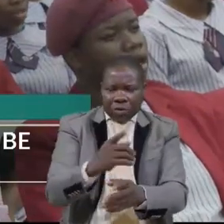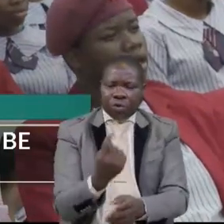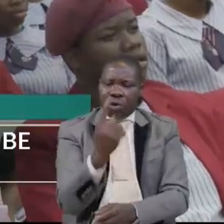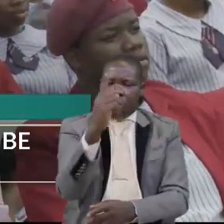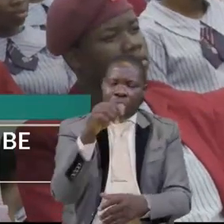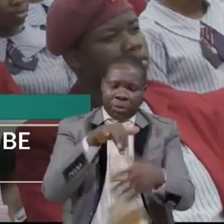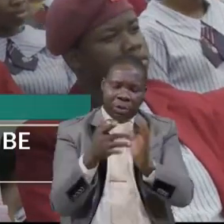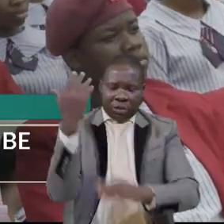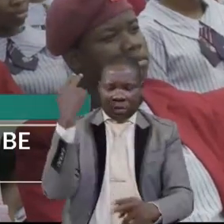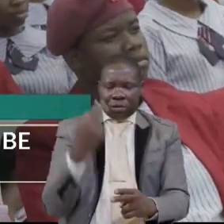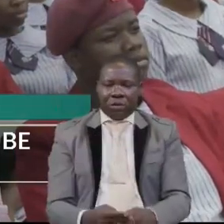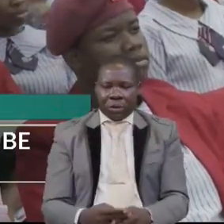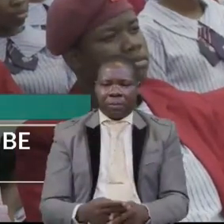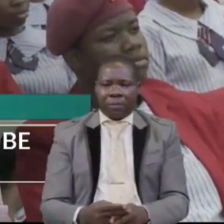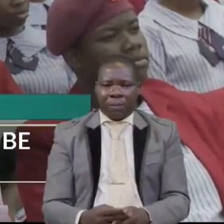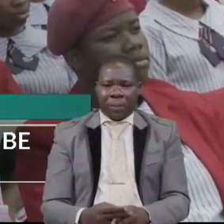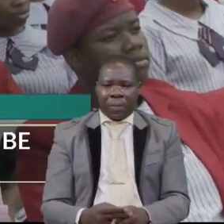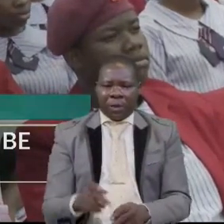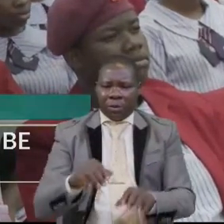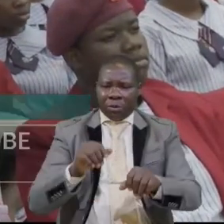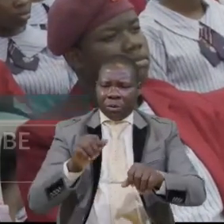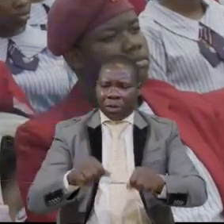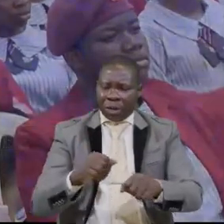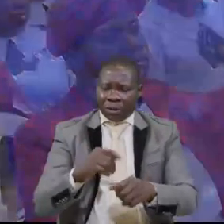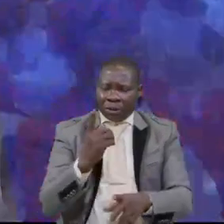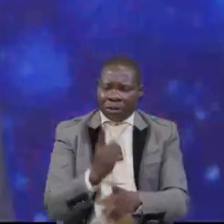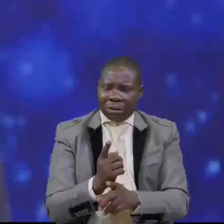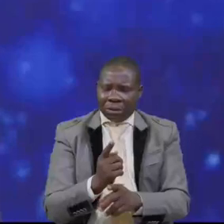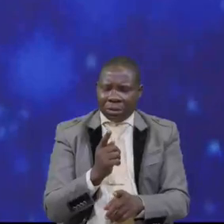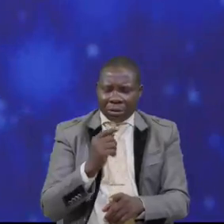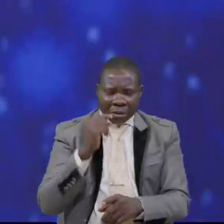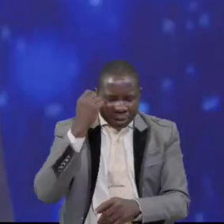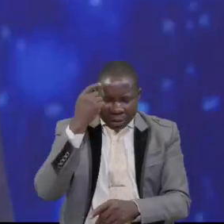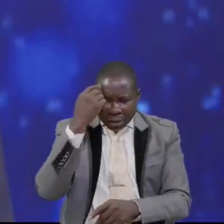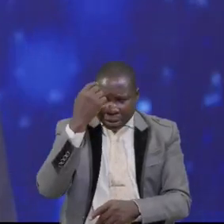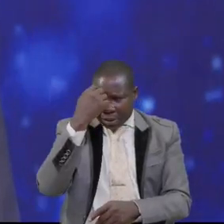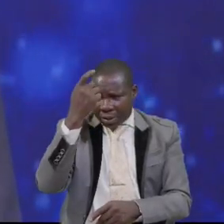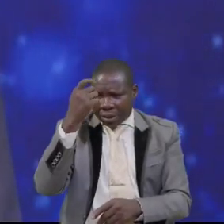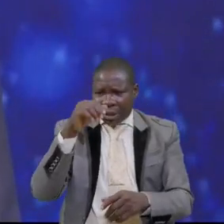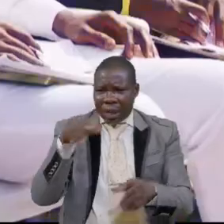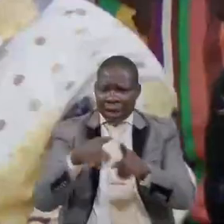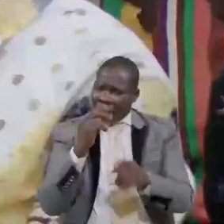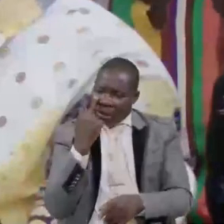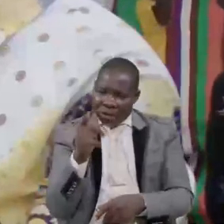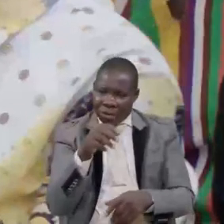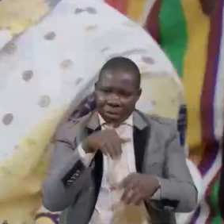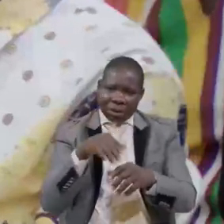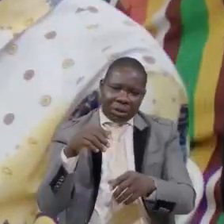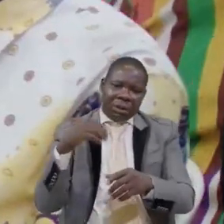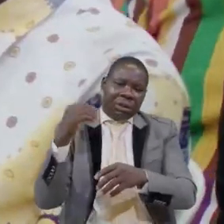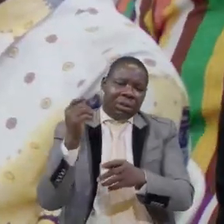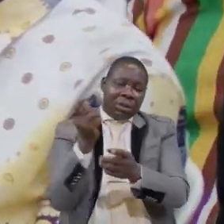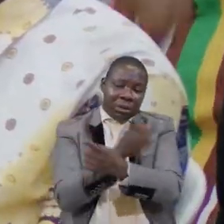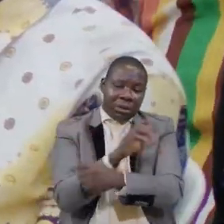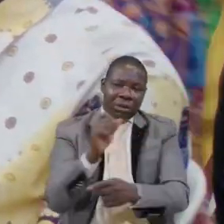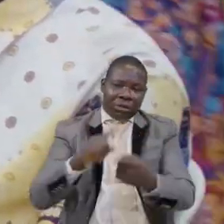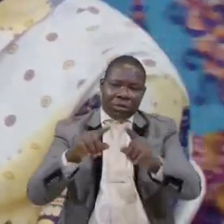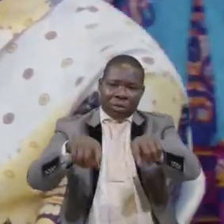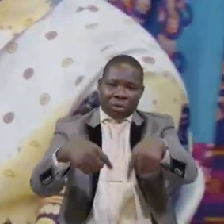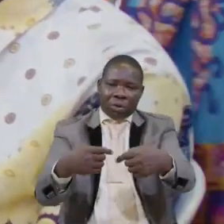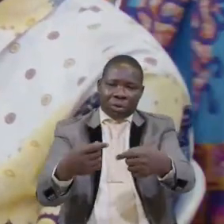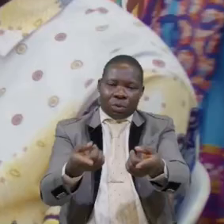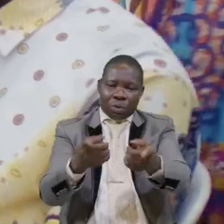t'élever. J'imagine. Oh, dans les jours à venir, je vois un autre Daniel. Je vois